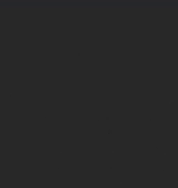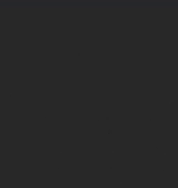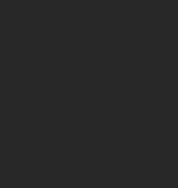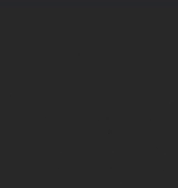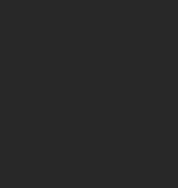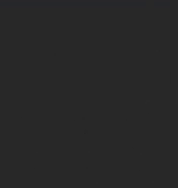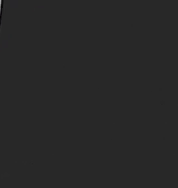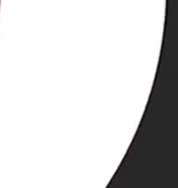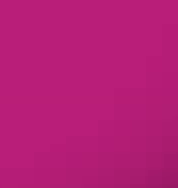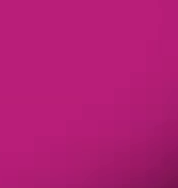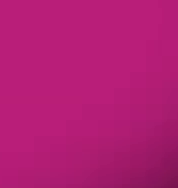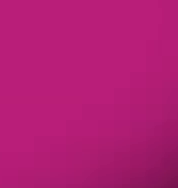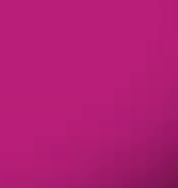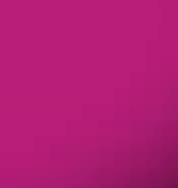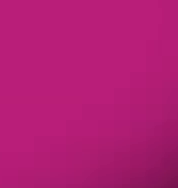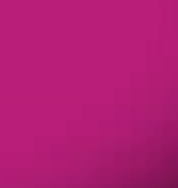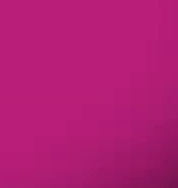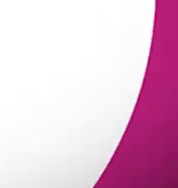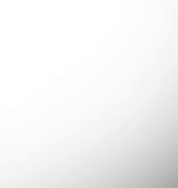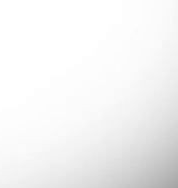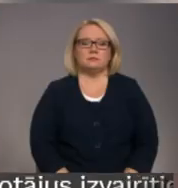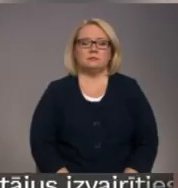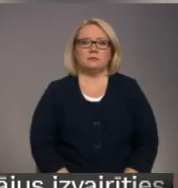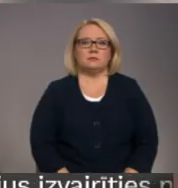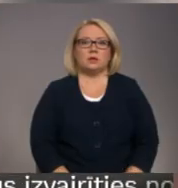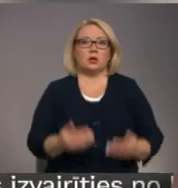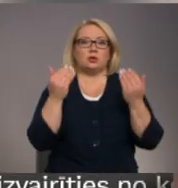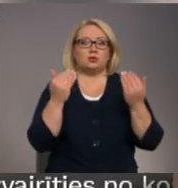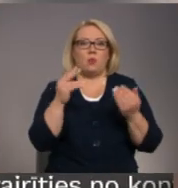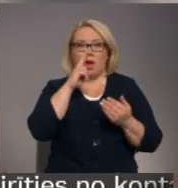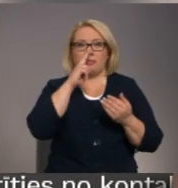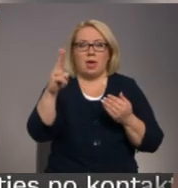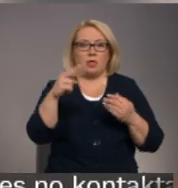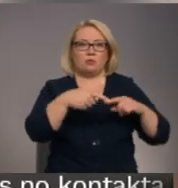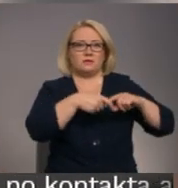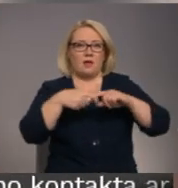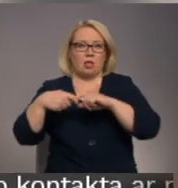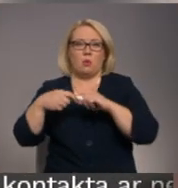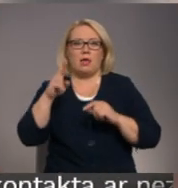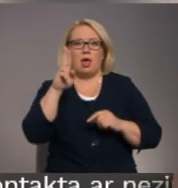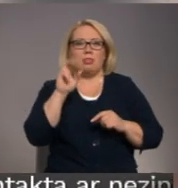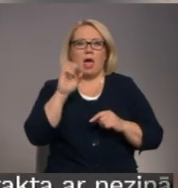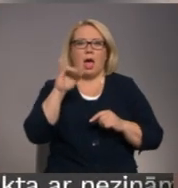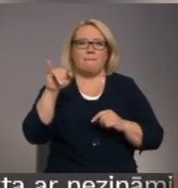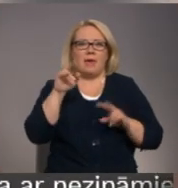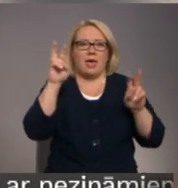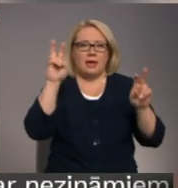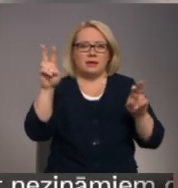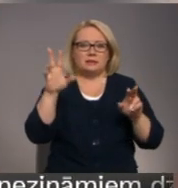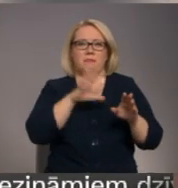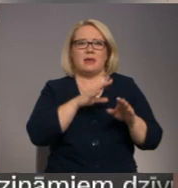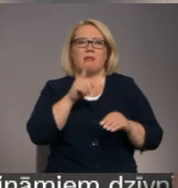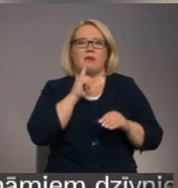Re, viss ēters ir te! Šonedēļ uz Velkoņa namejas klāja kapu Liepājas